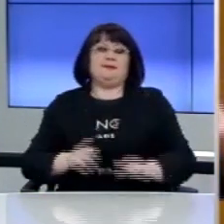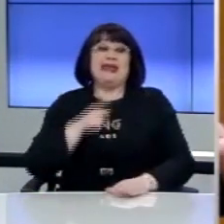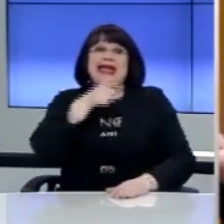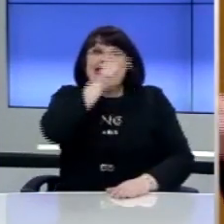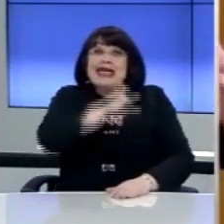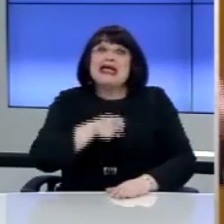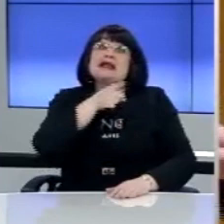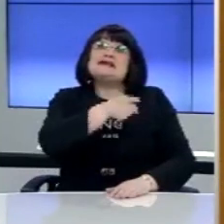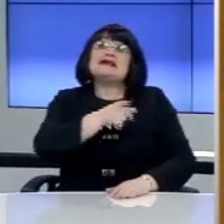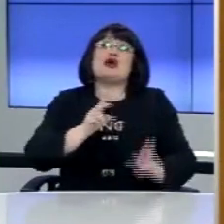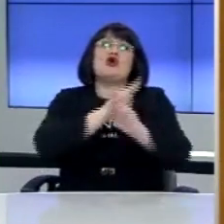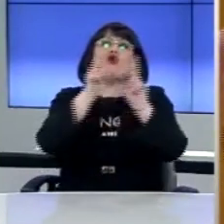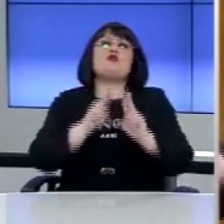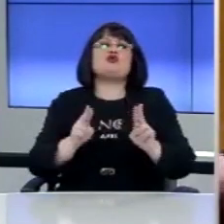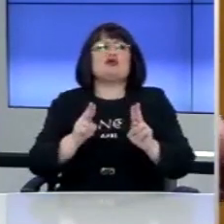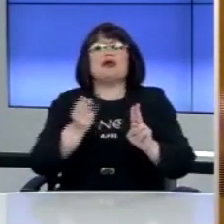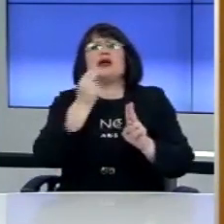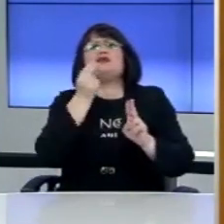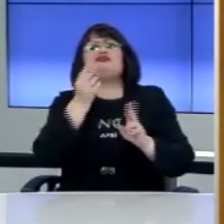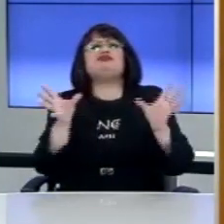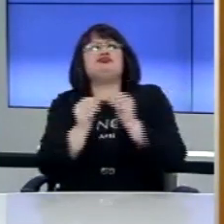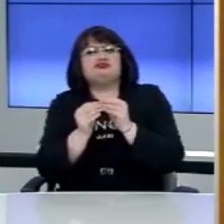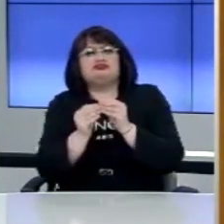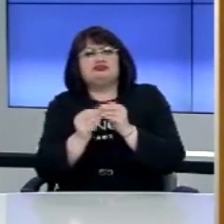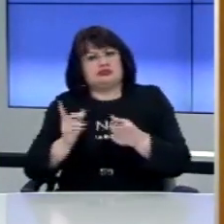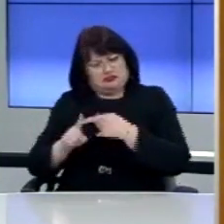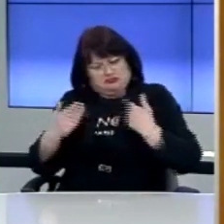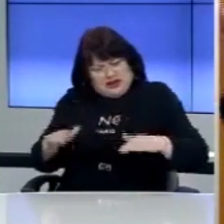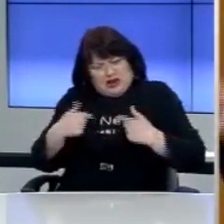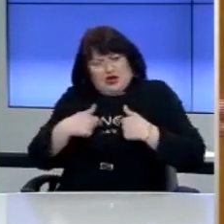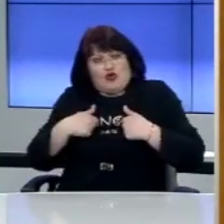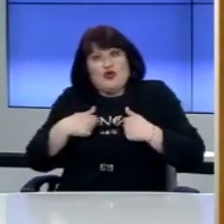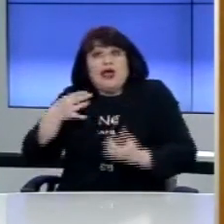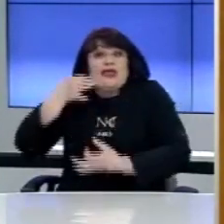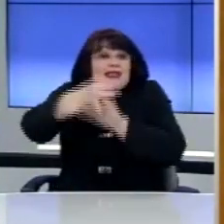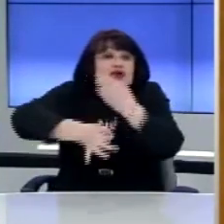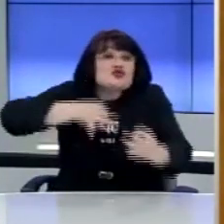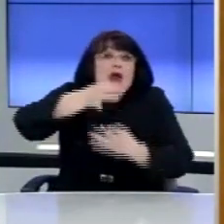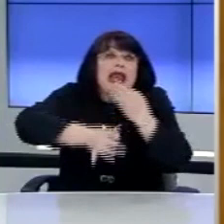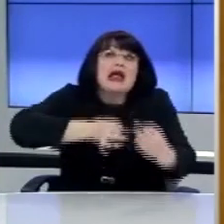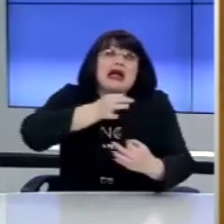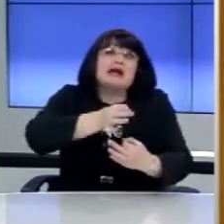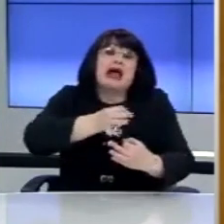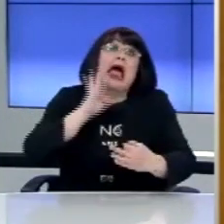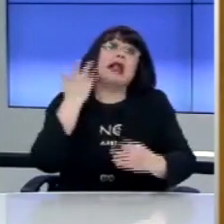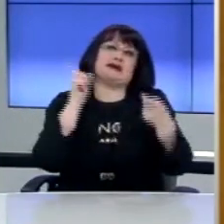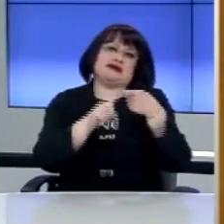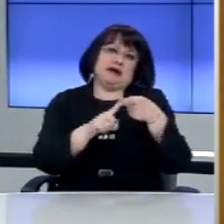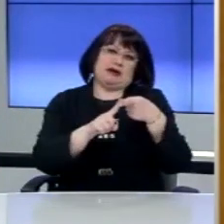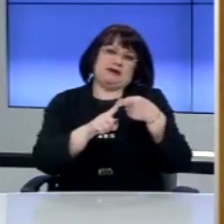εσείς ο ίδιος την Ομοσπονδία Επισιτισμού, όπως τη συνάντησα εγώ, θα σας τα έλεγαν όλα αυτά.